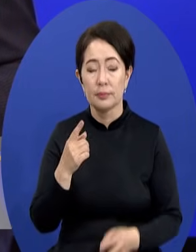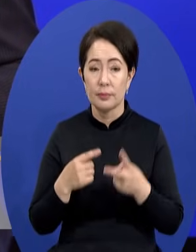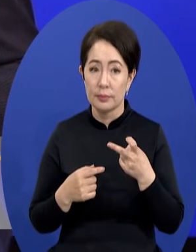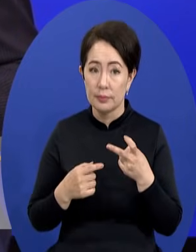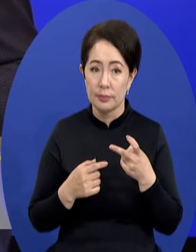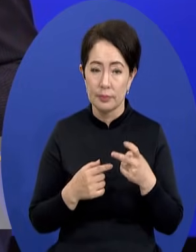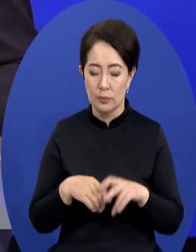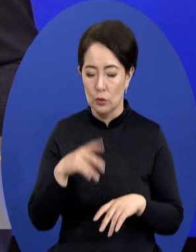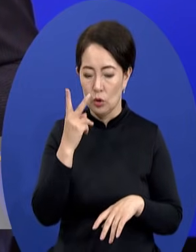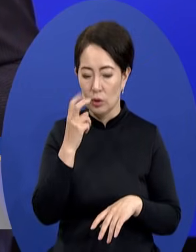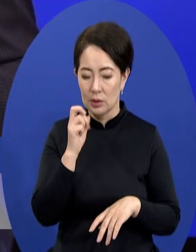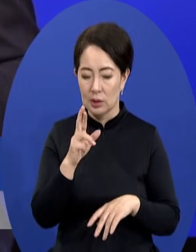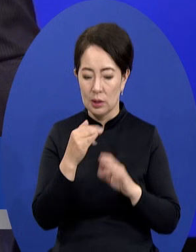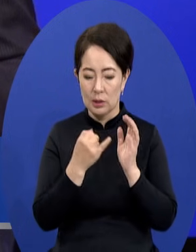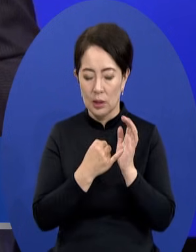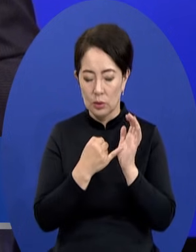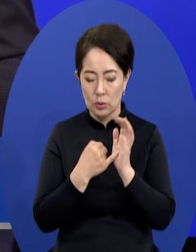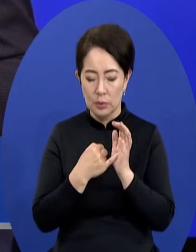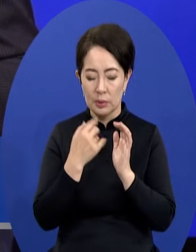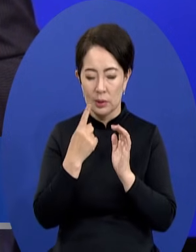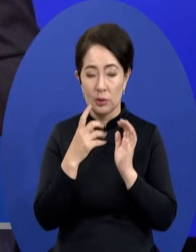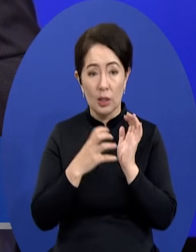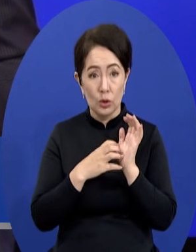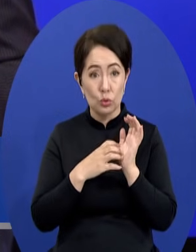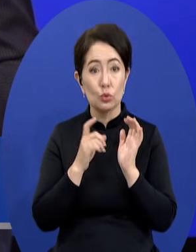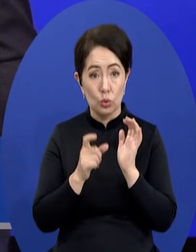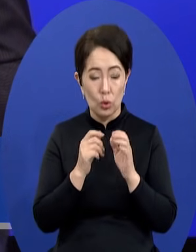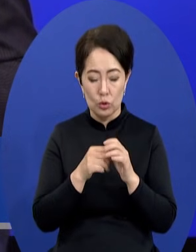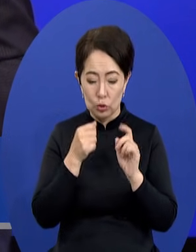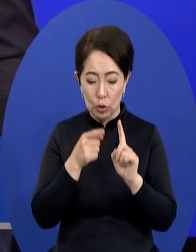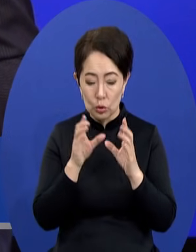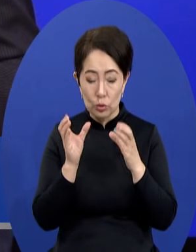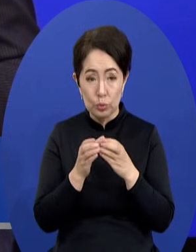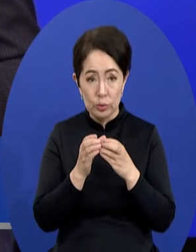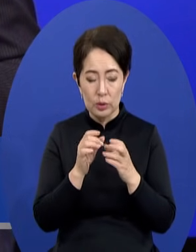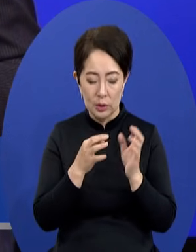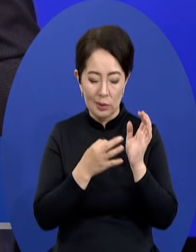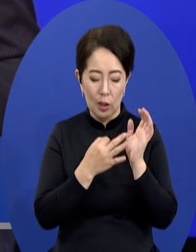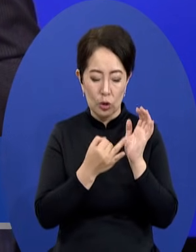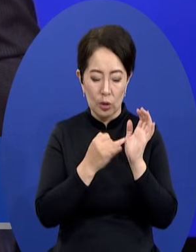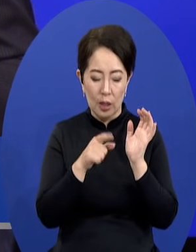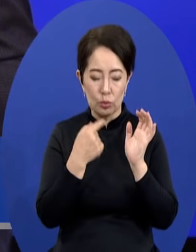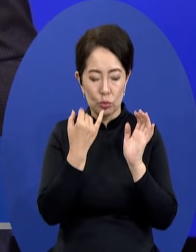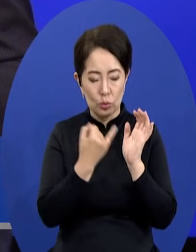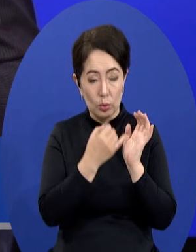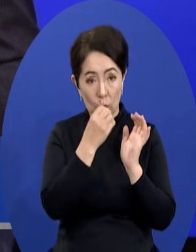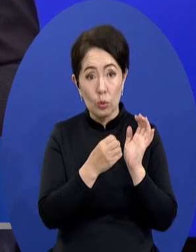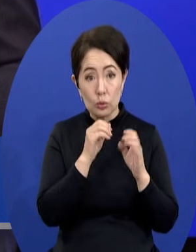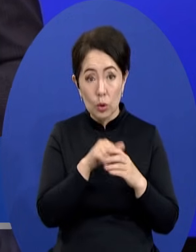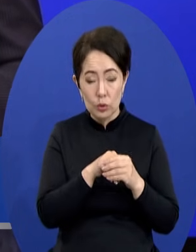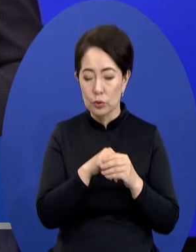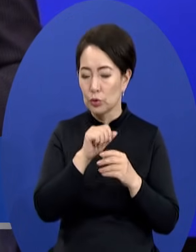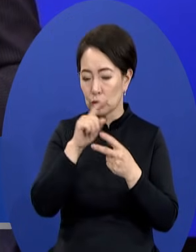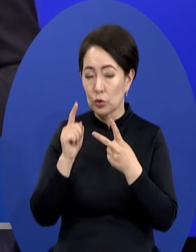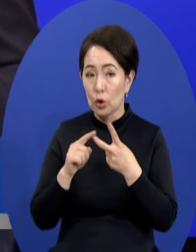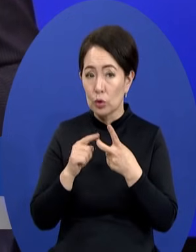2 сая 66,119 хүн хамрагдсан байна. Энэ нь бол зорилттой бүлгийнхаа 87.6% эзэлж байгаа бол за 2